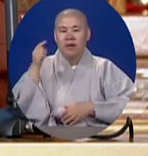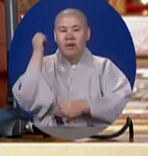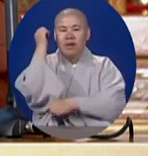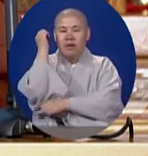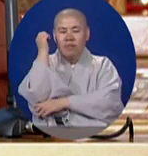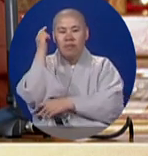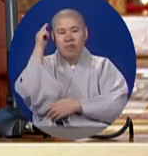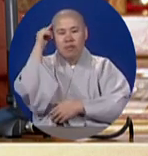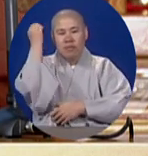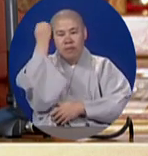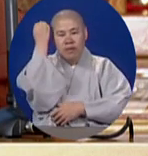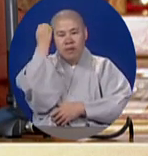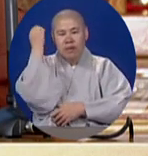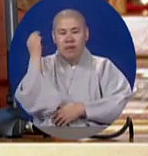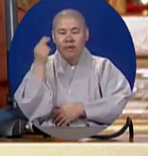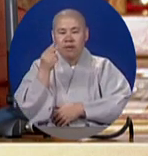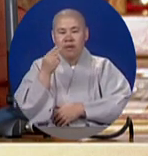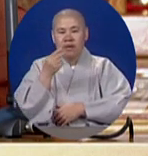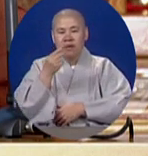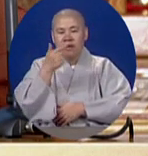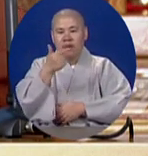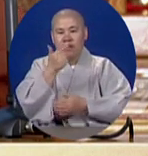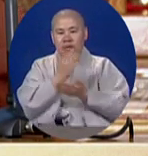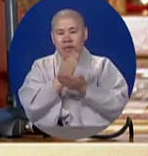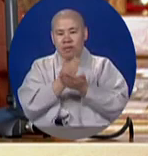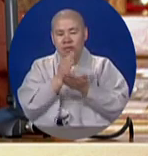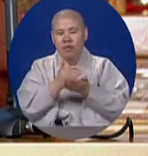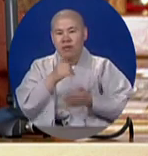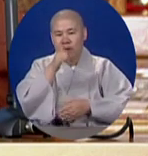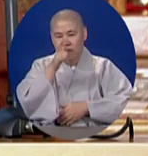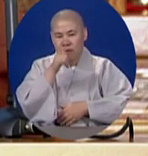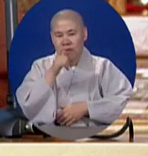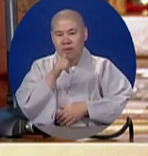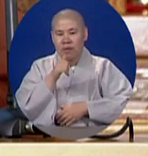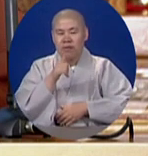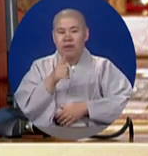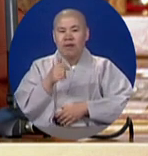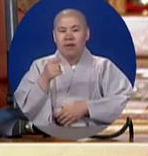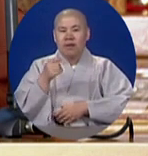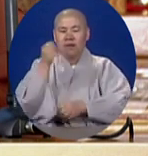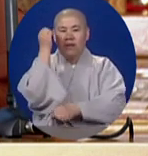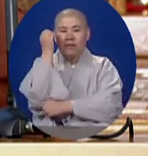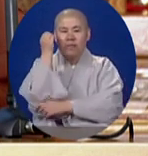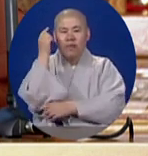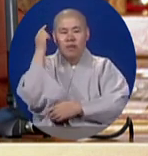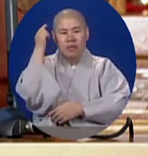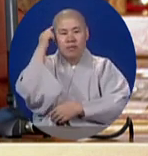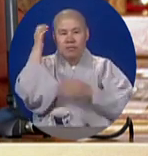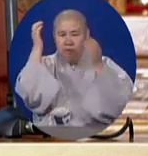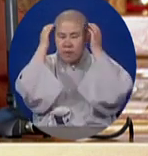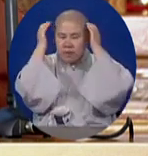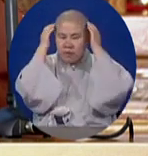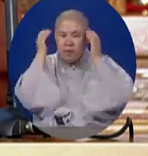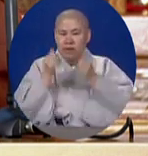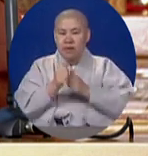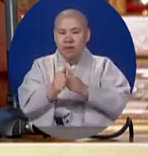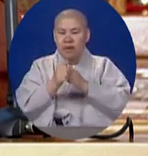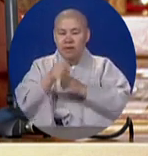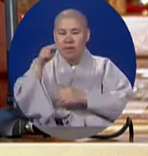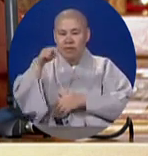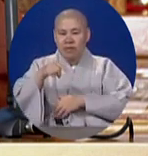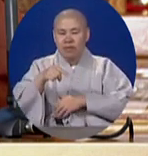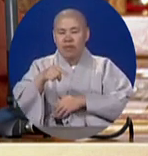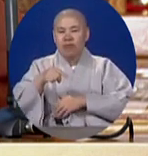번뇌 뭐 6가지로 설명하고 그 근본 번뇌에서 따라오는 수번뇌 따를